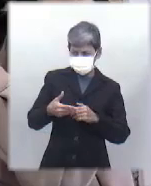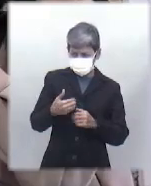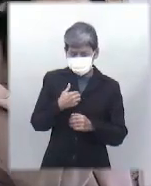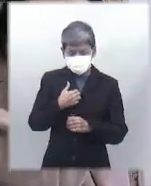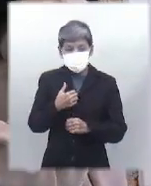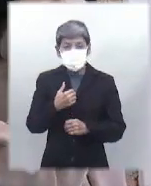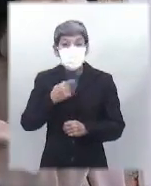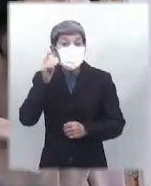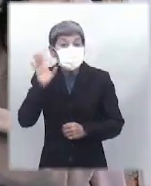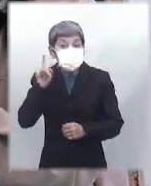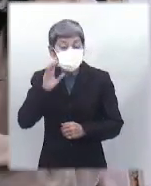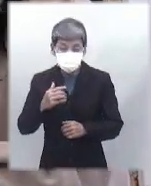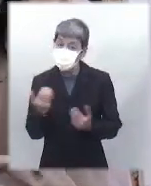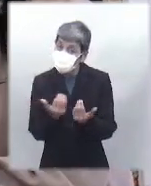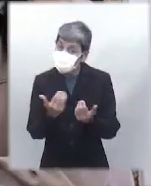เปล่า